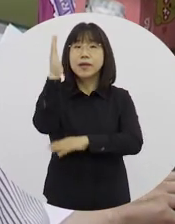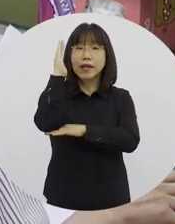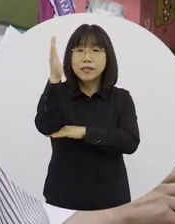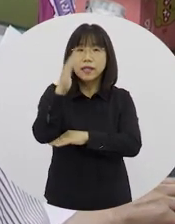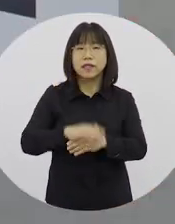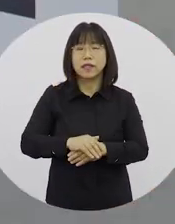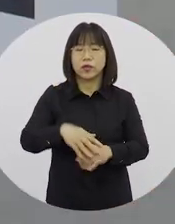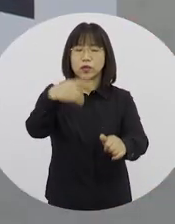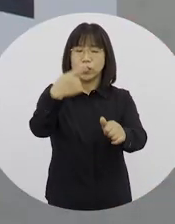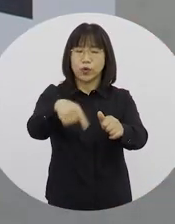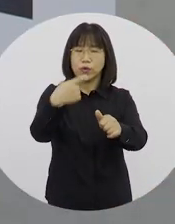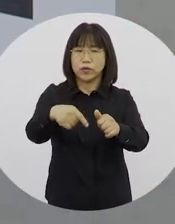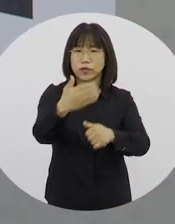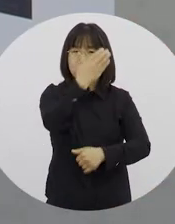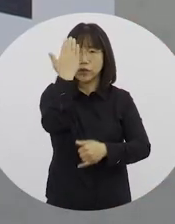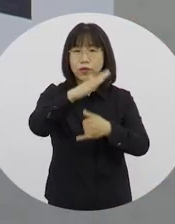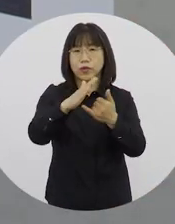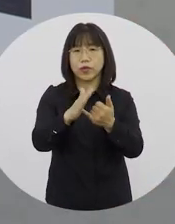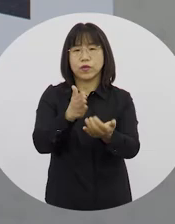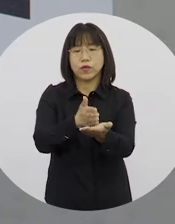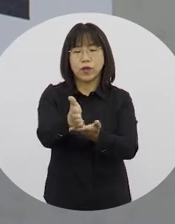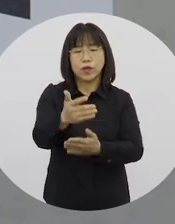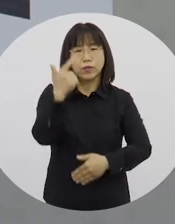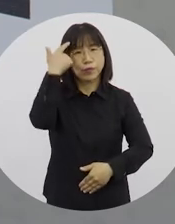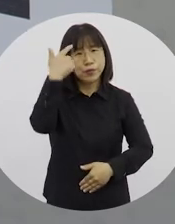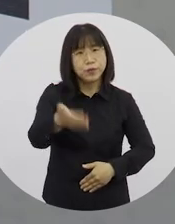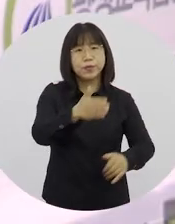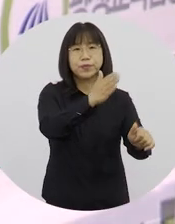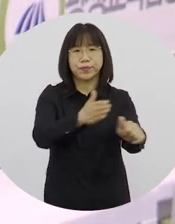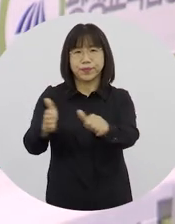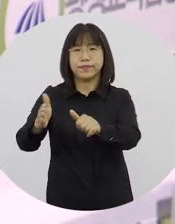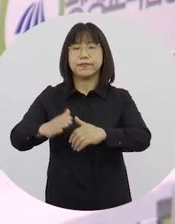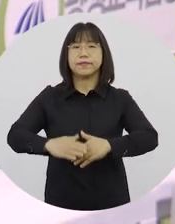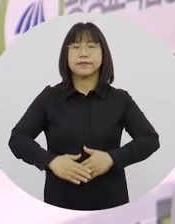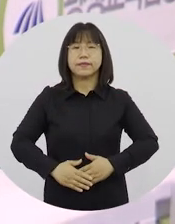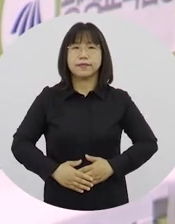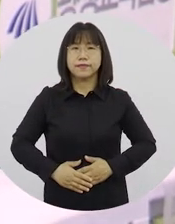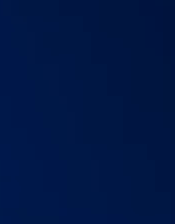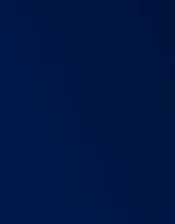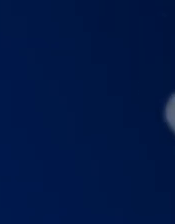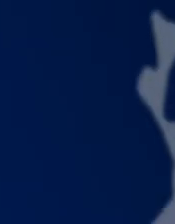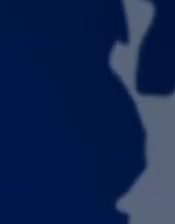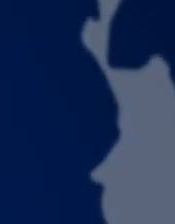지식비타민 강좌에 대한 보다 자세한 내용은 강서구청 교육청소년과로 문의하면 됩니다.